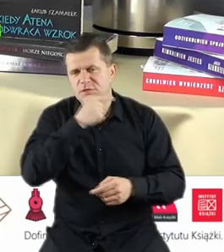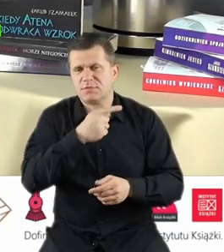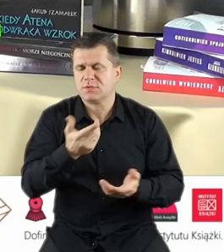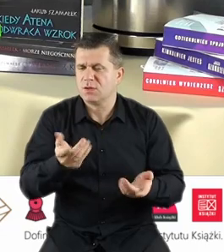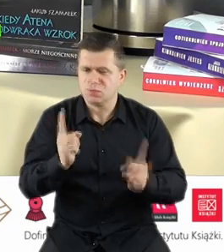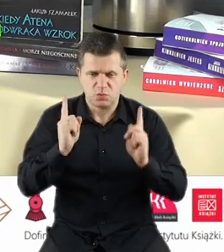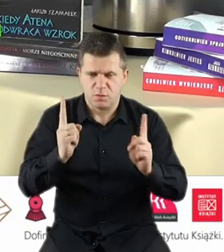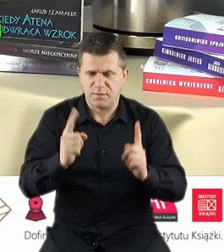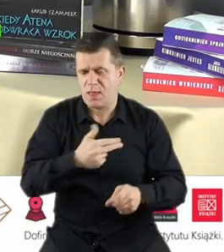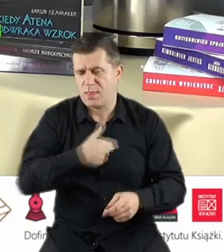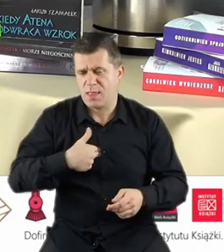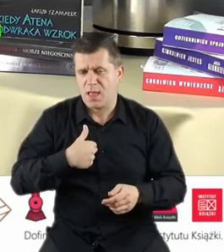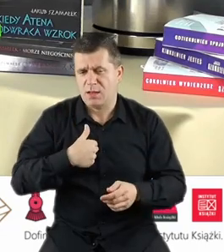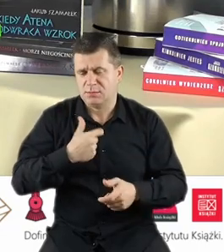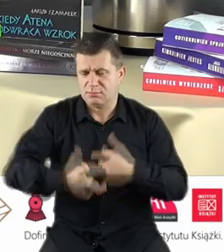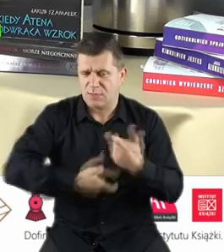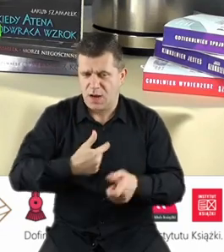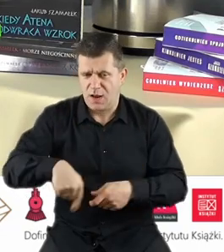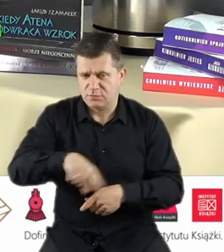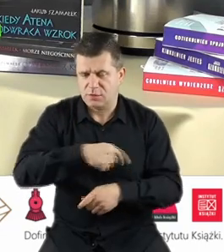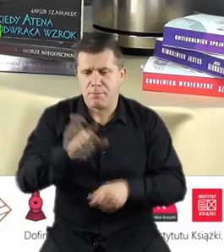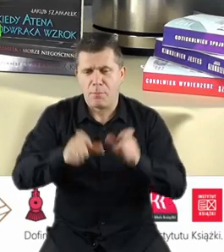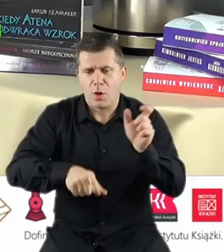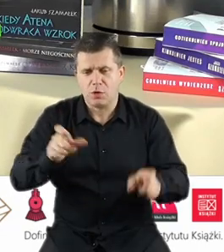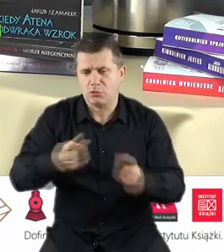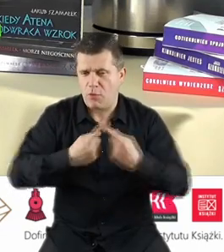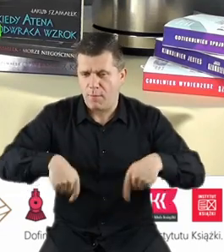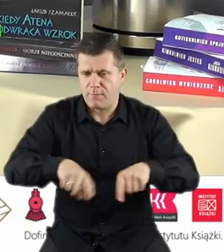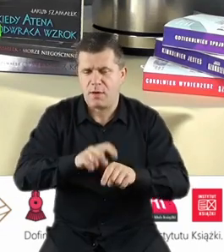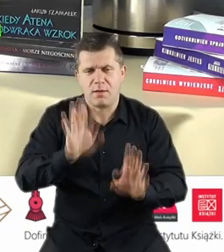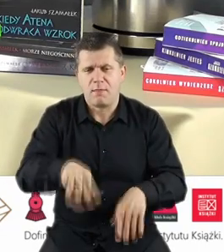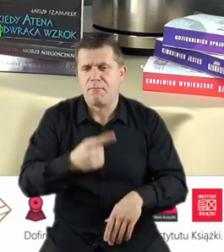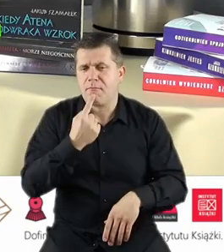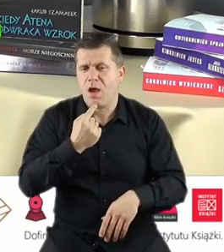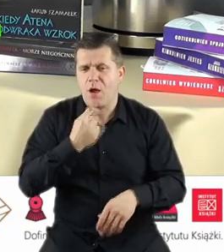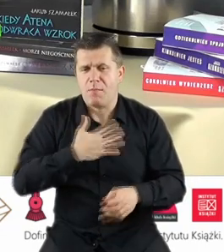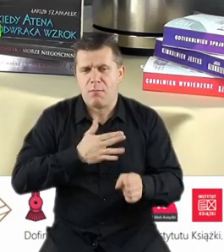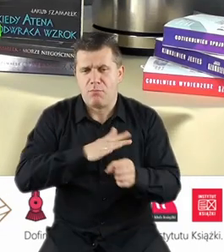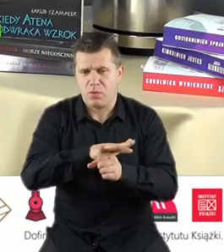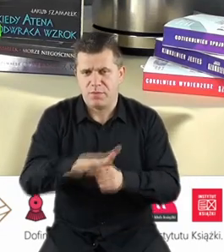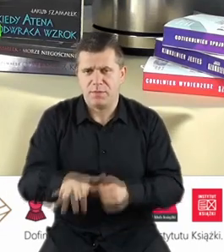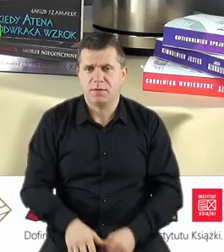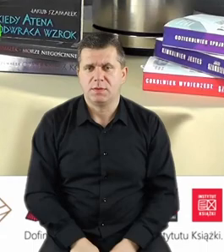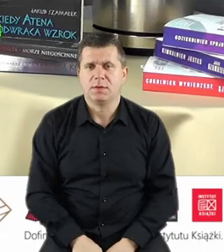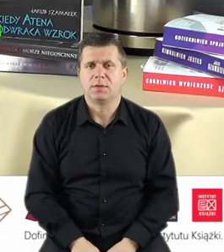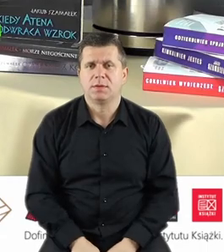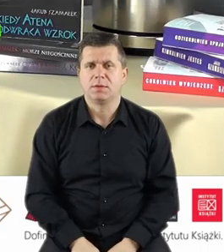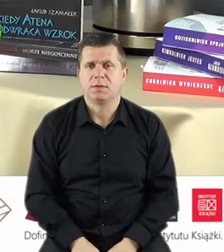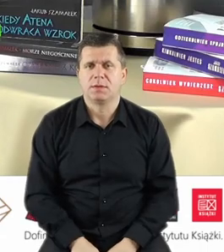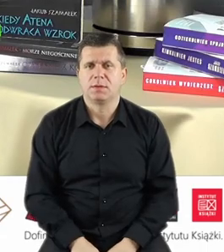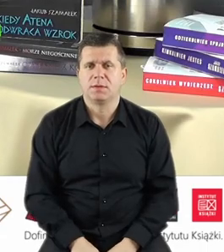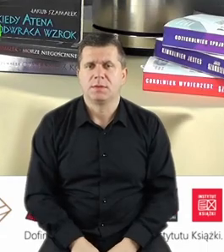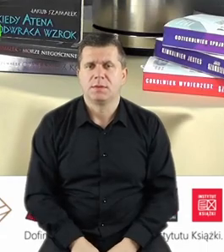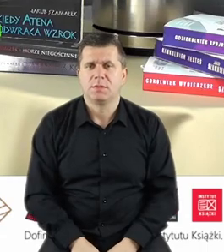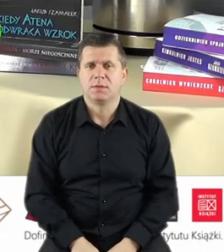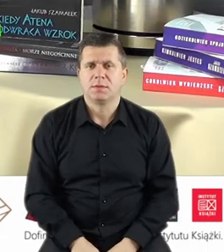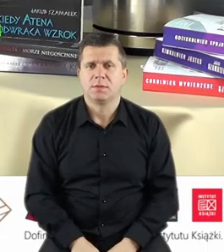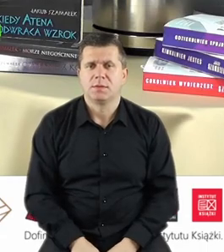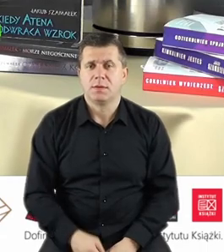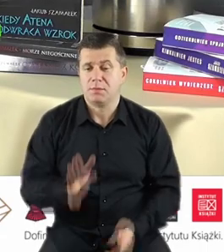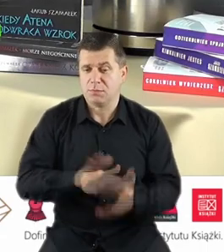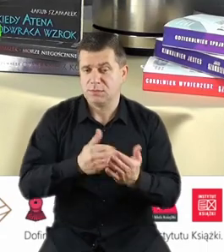jakby nasza sprawczość jako pojedynczych obywateli jest bardzo niewielka, powiedzmy sobie tutaj wprost, natomiast jednak na przykład mi się wydaje, że